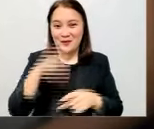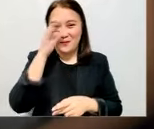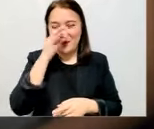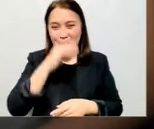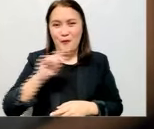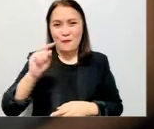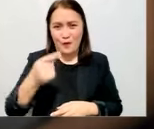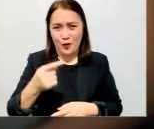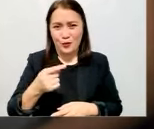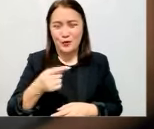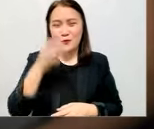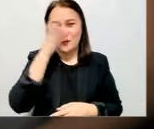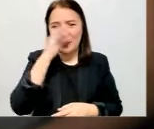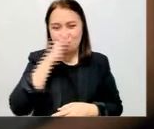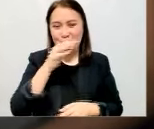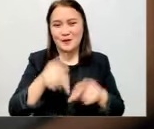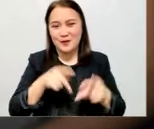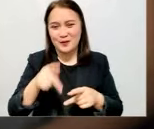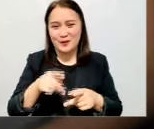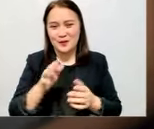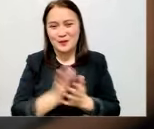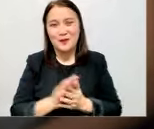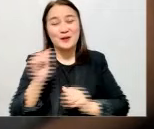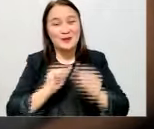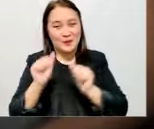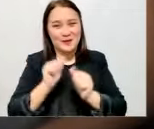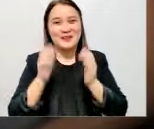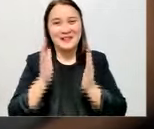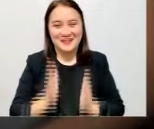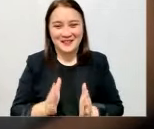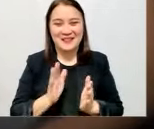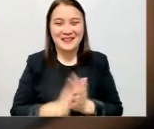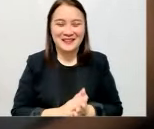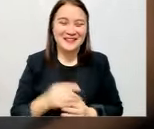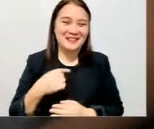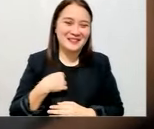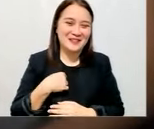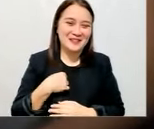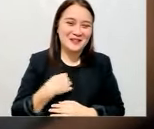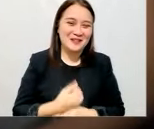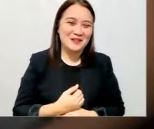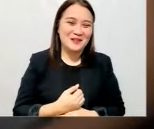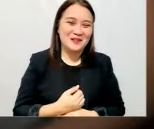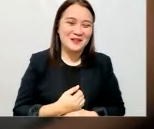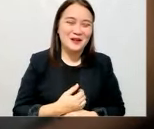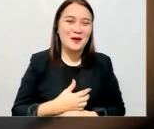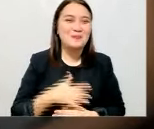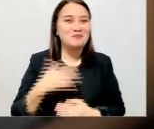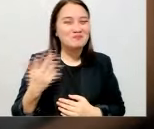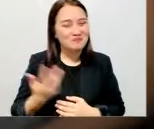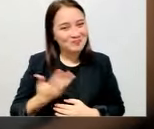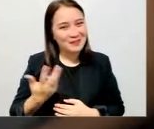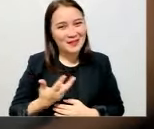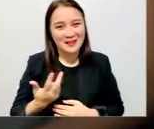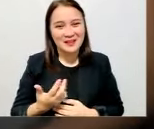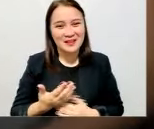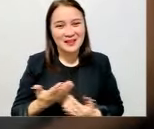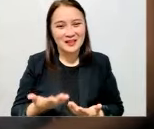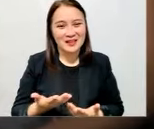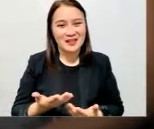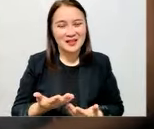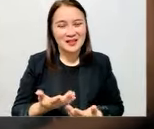Filipino actor to book lead. And I'm like, I thought that was so amazing. And I just love